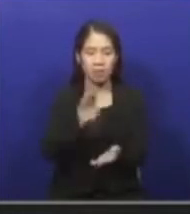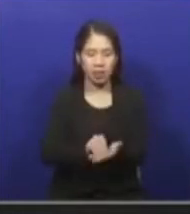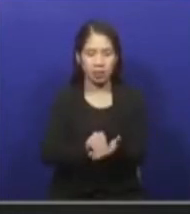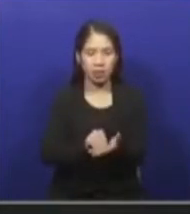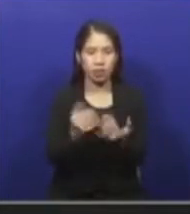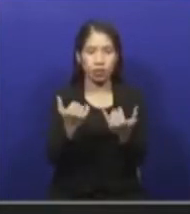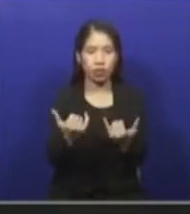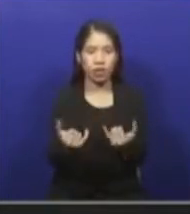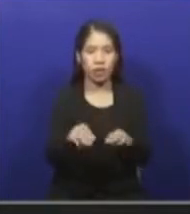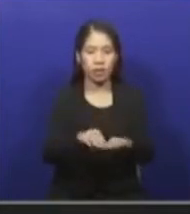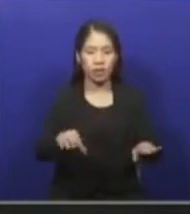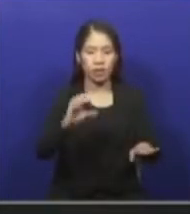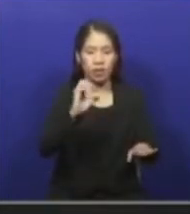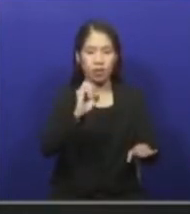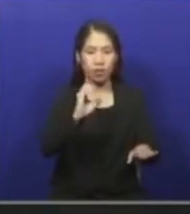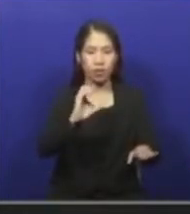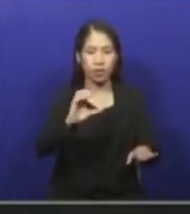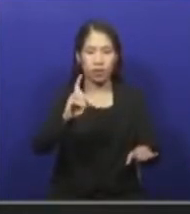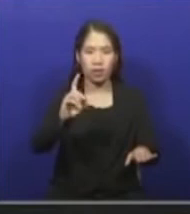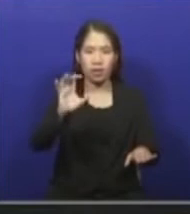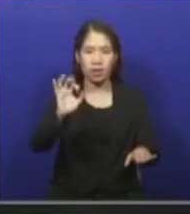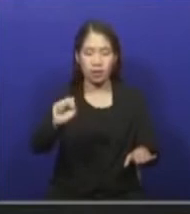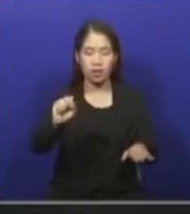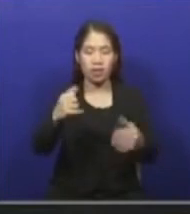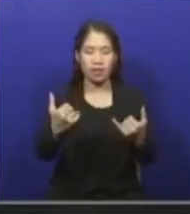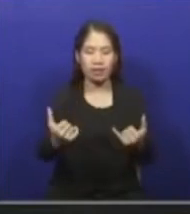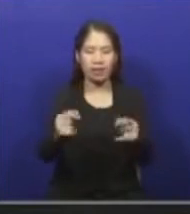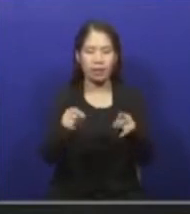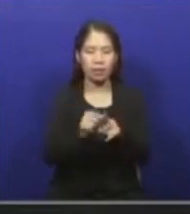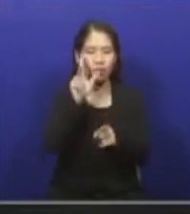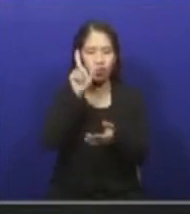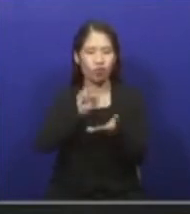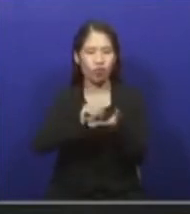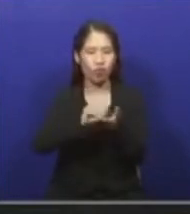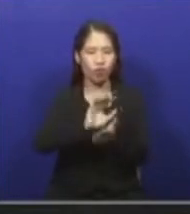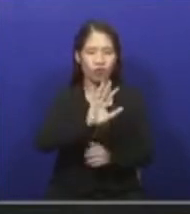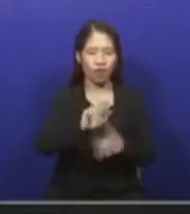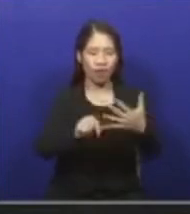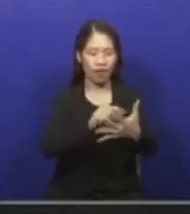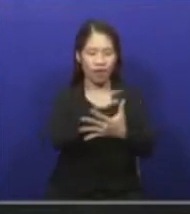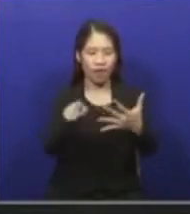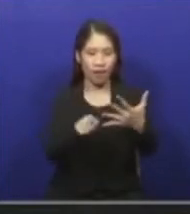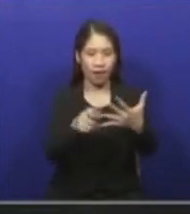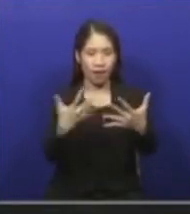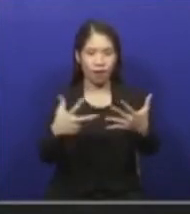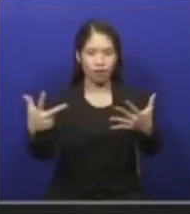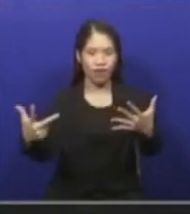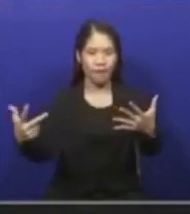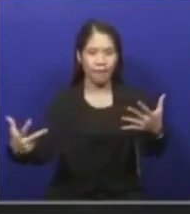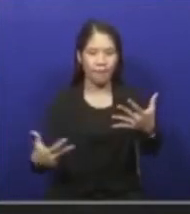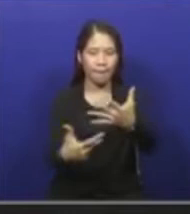record ในมาตรฐาน OCDS นี้จะเป็นการบูรณาการข้อมูลจาก5ระบบ3หน่วยงานของภาครัฐเข้าด้วยกัน